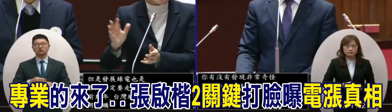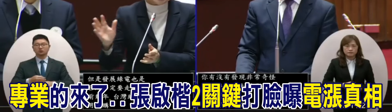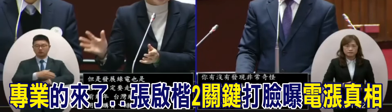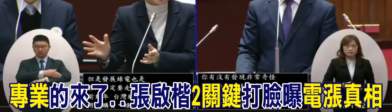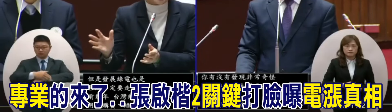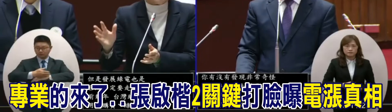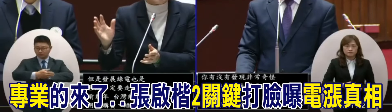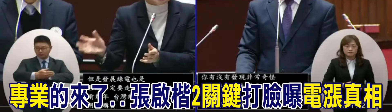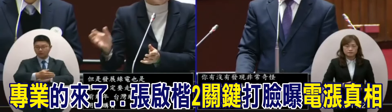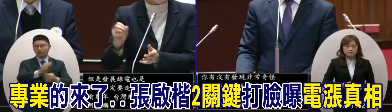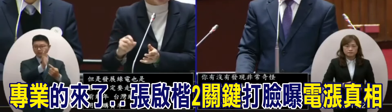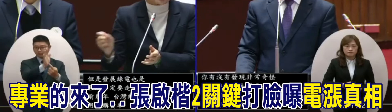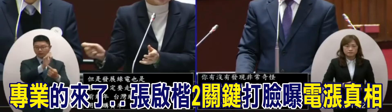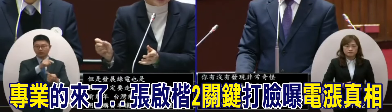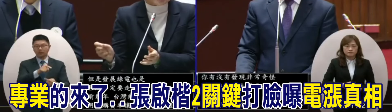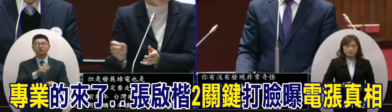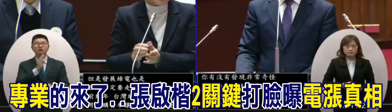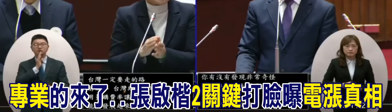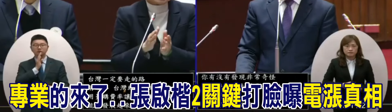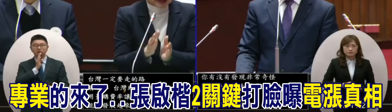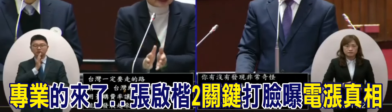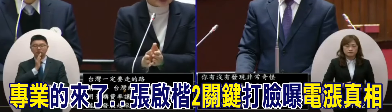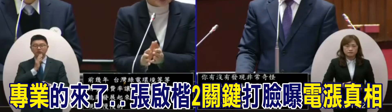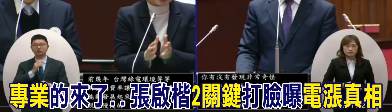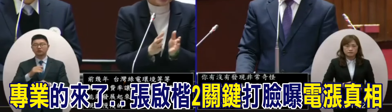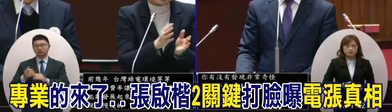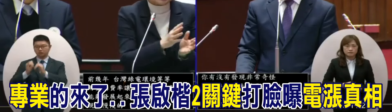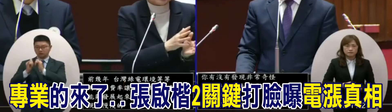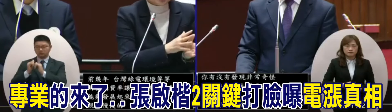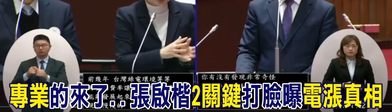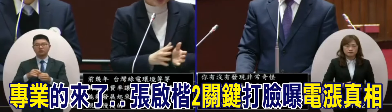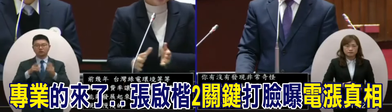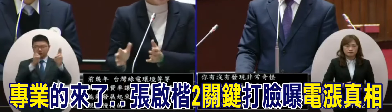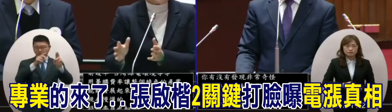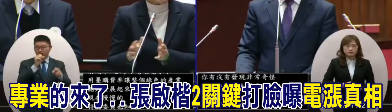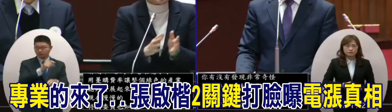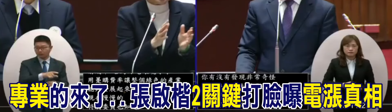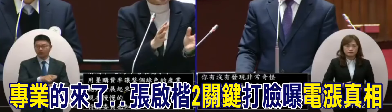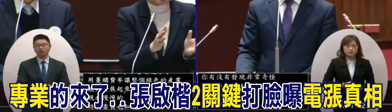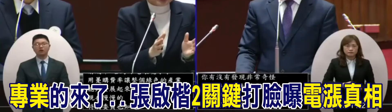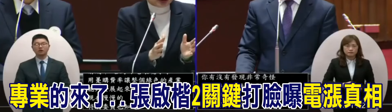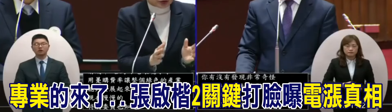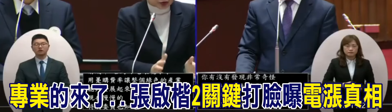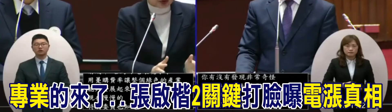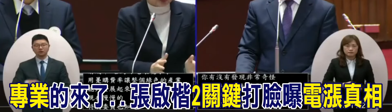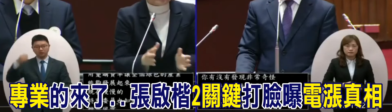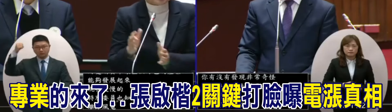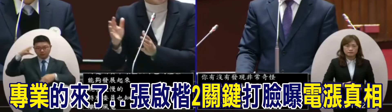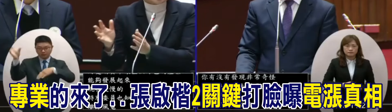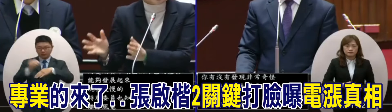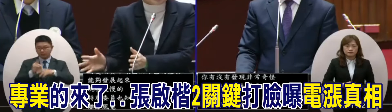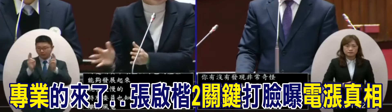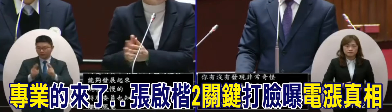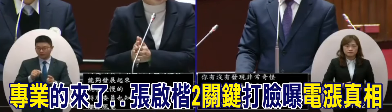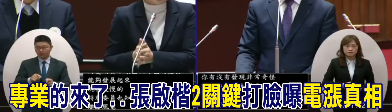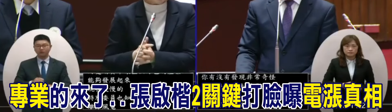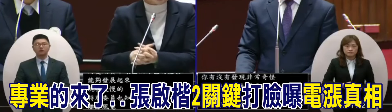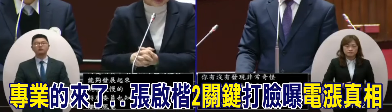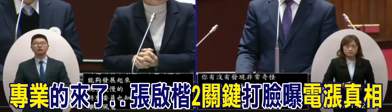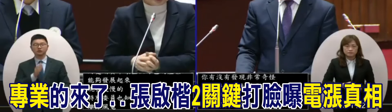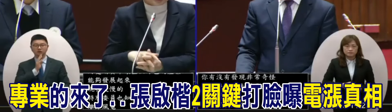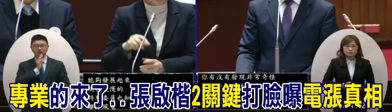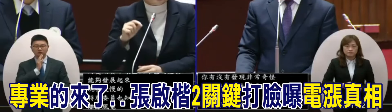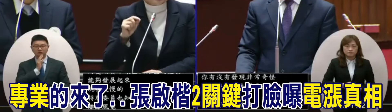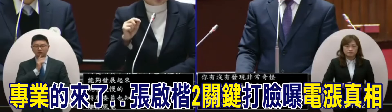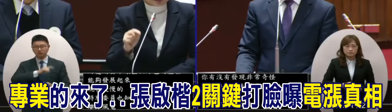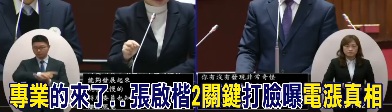都是直接用民间来购电了。那太阳光电呢，逐渐不用趸购费率，而是卖给民间的